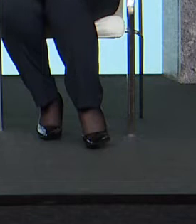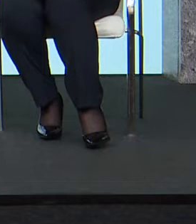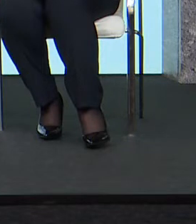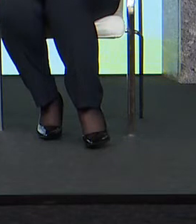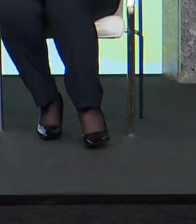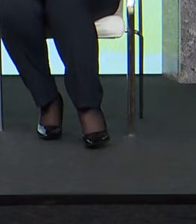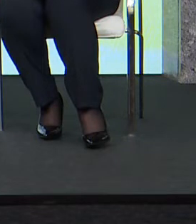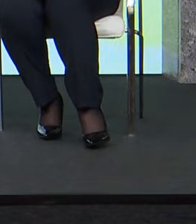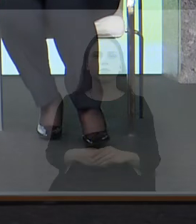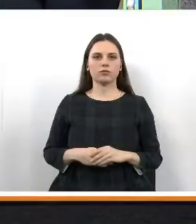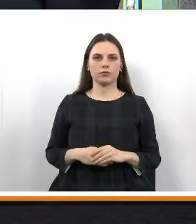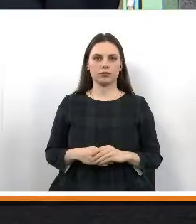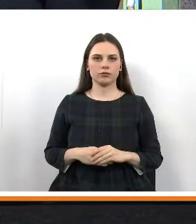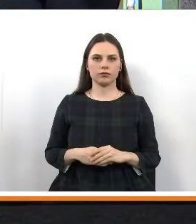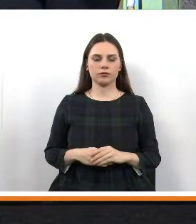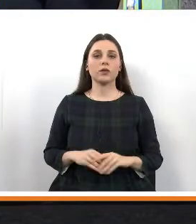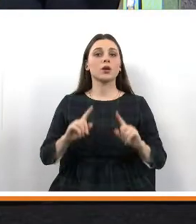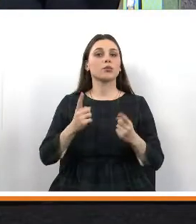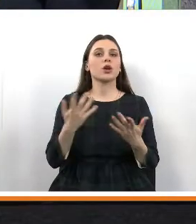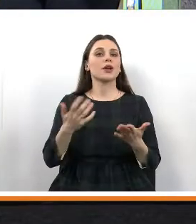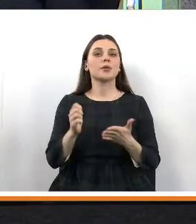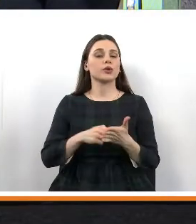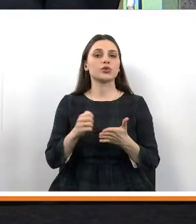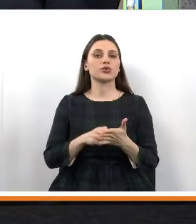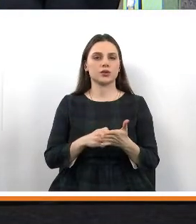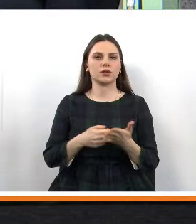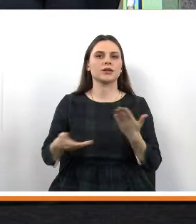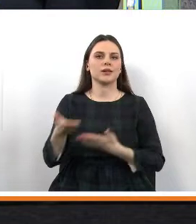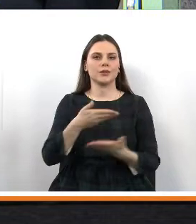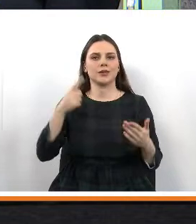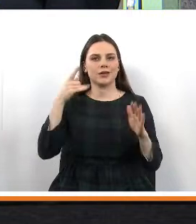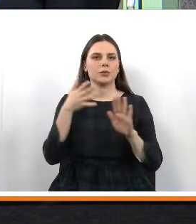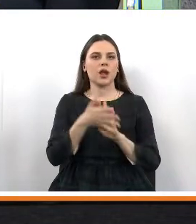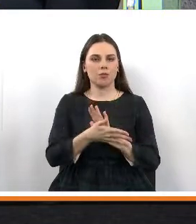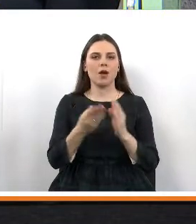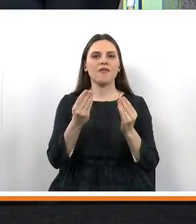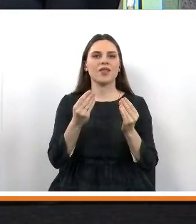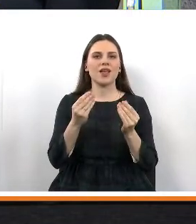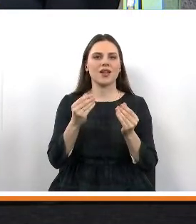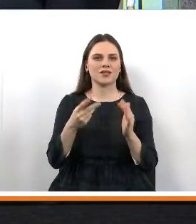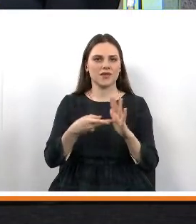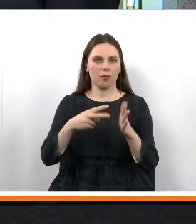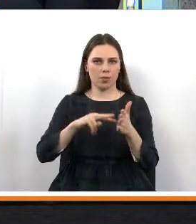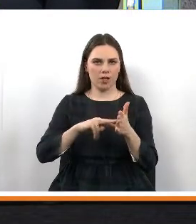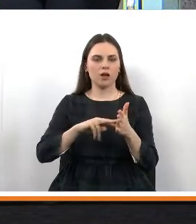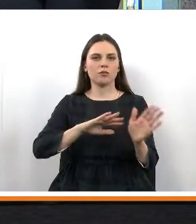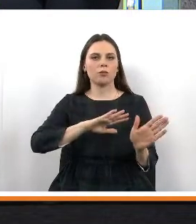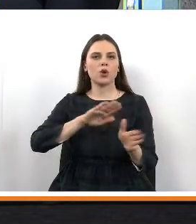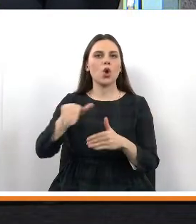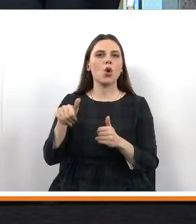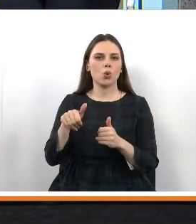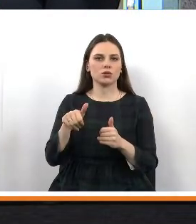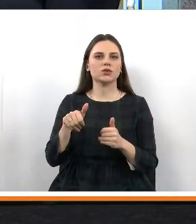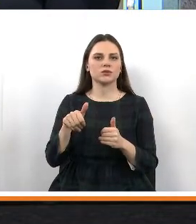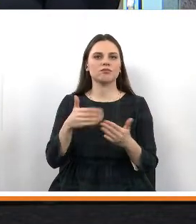три месяца. Почему это делается? Потому что, ну, мы понимаем, что на самом деле финансовый план проходит некоторые неотъемлемые